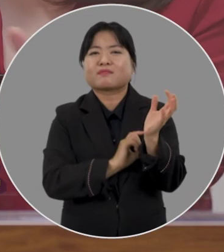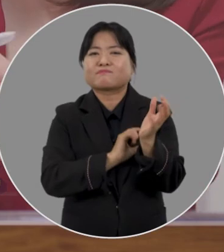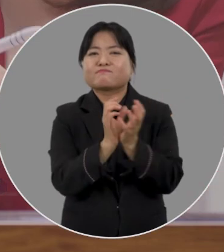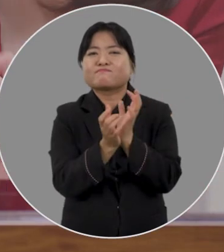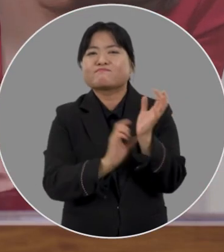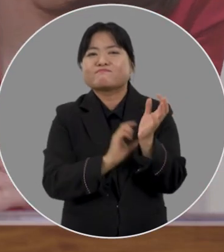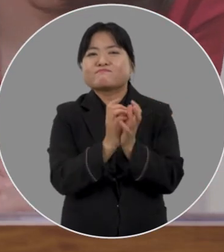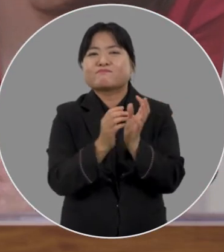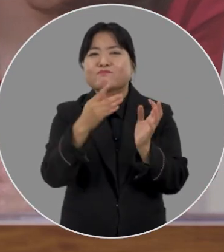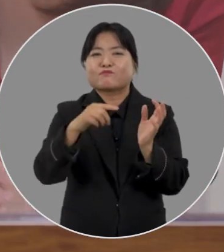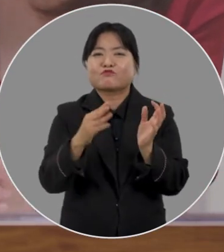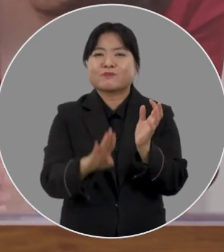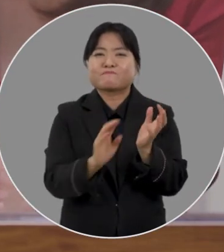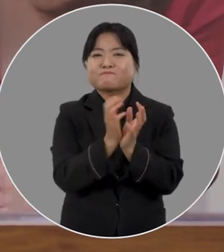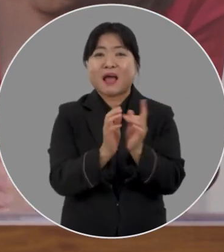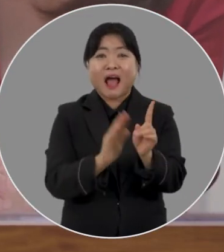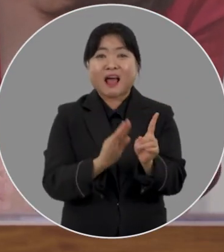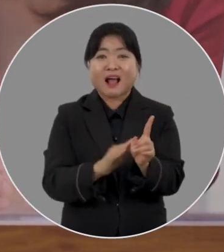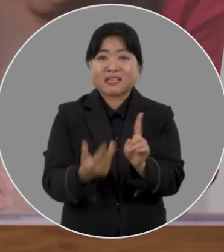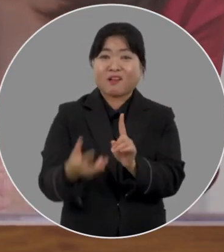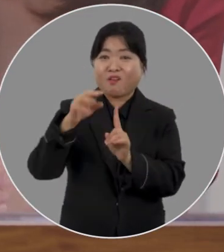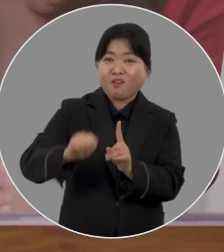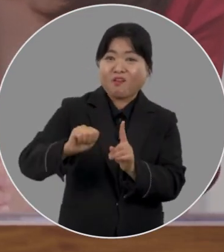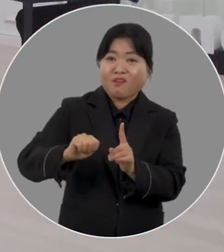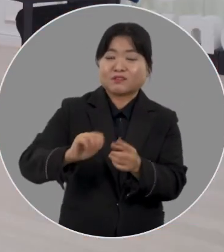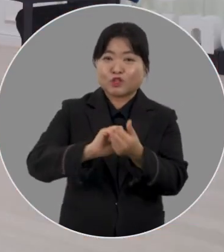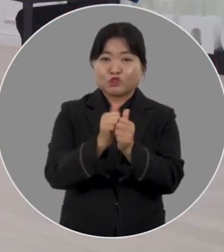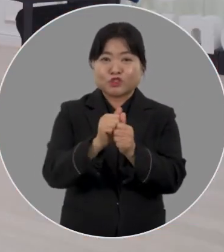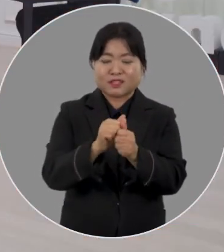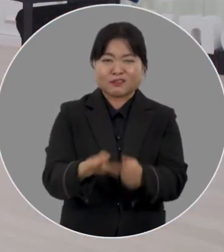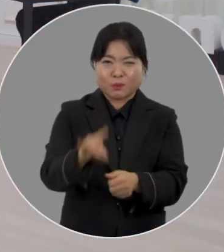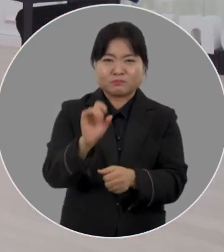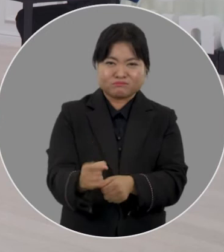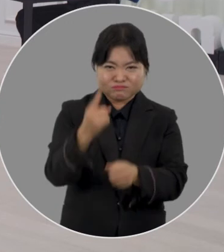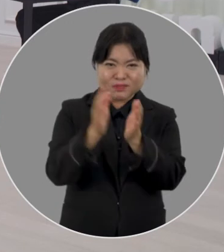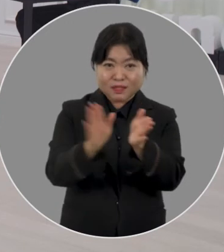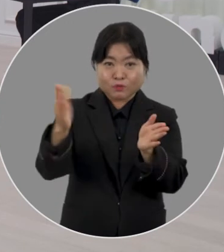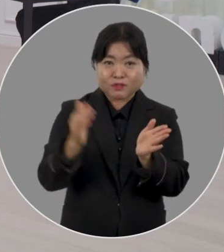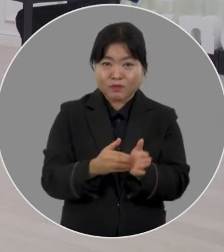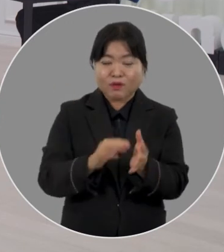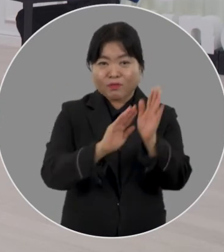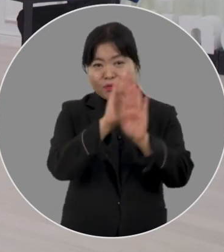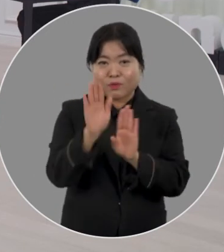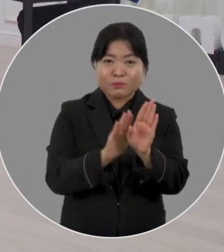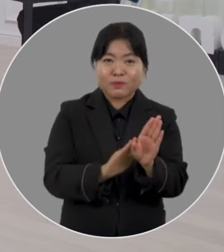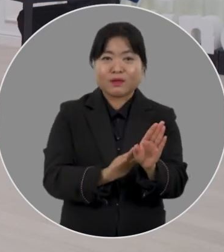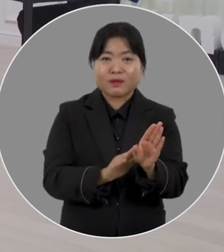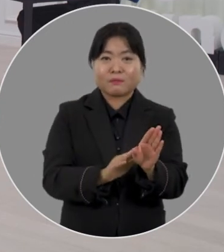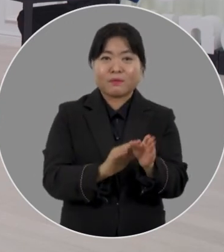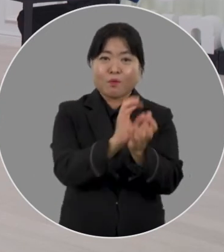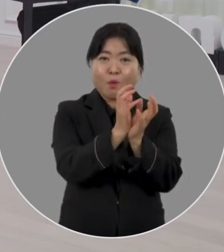아우구스투스입니다. 한때 1억 원을 호가했던 뭐 예. 주식의 효시가 됐죠. 그러니까 네덜란드 사람들이 이 튤립 구근을